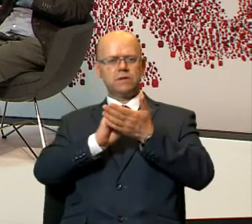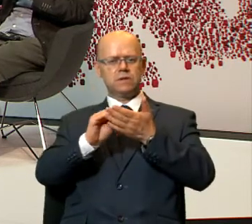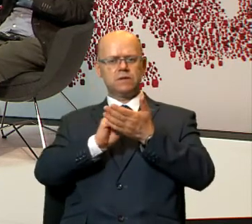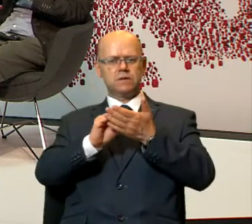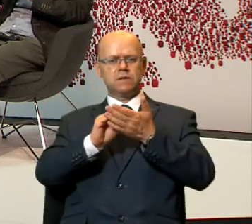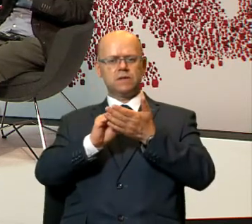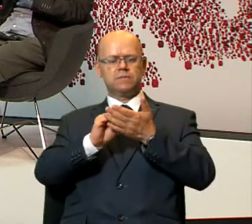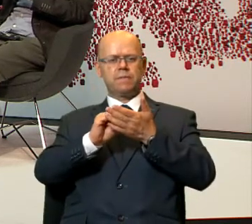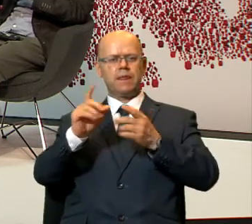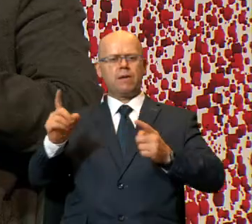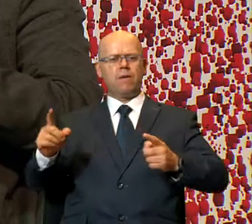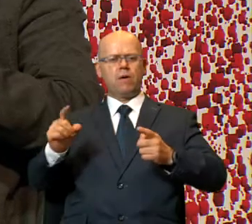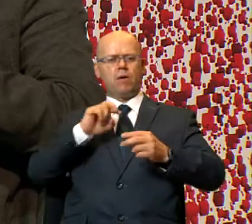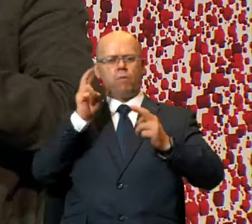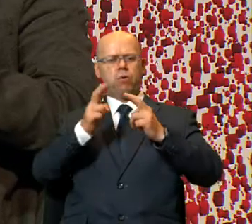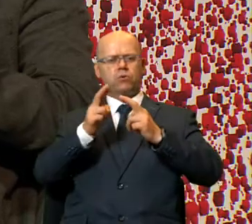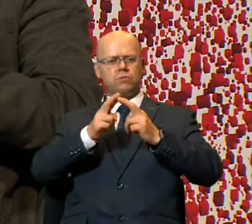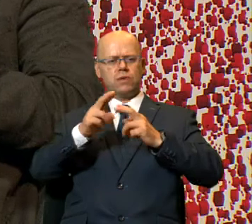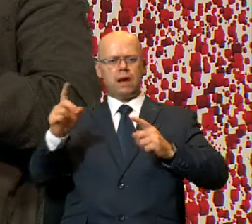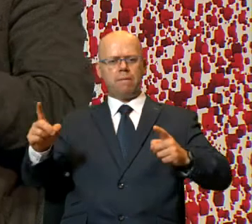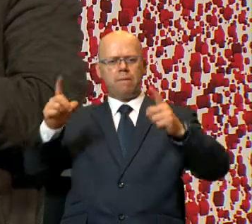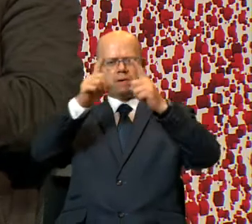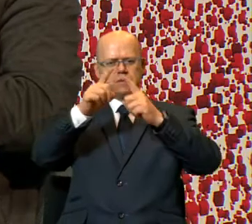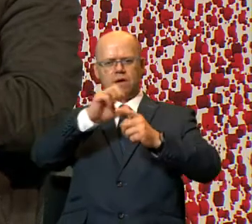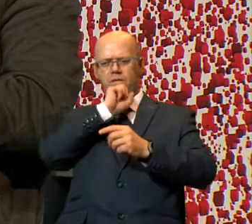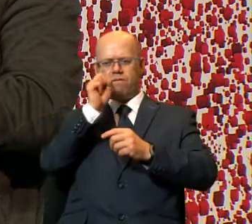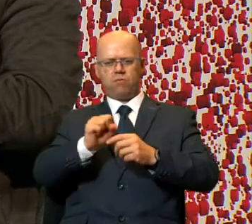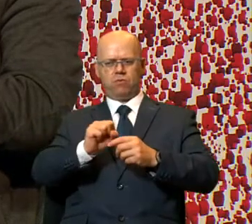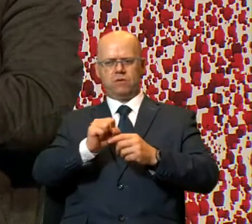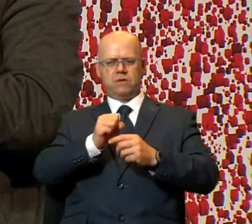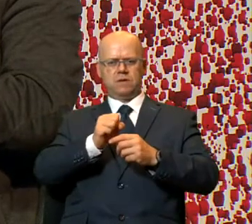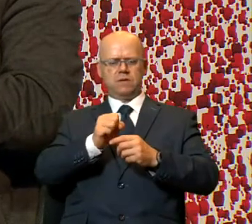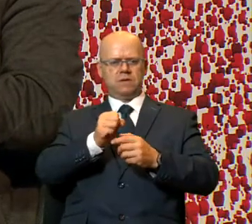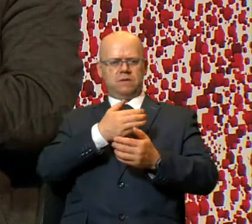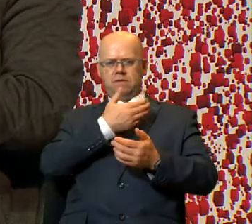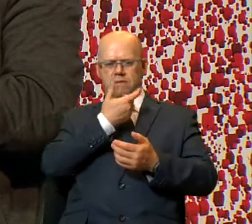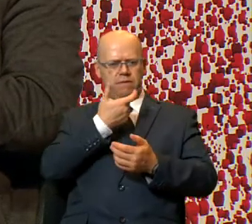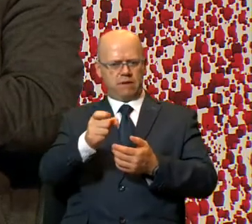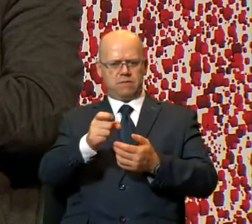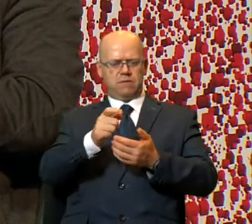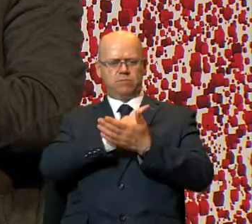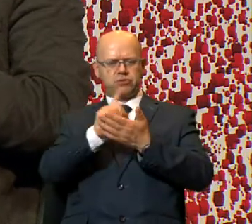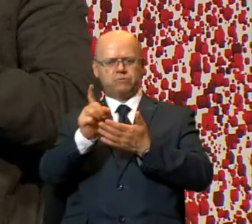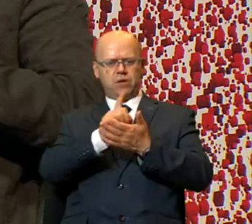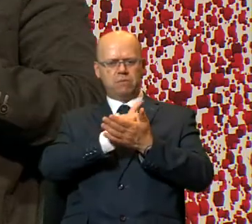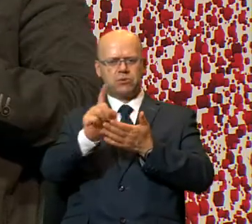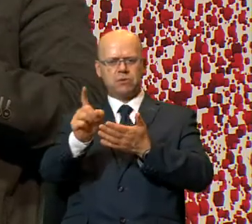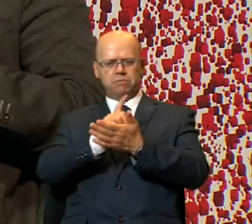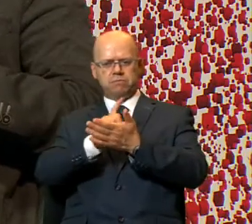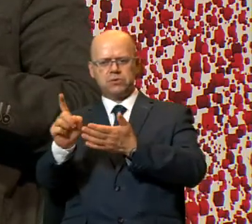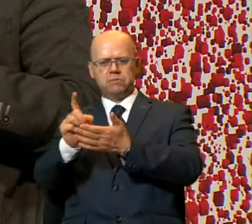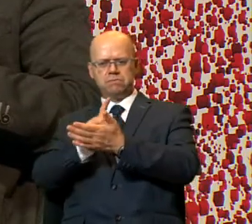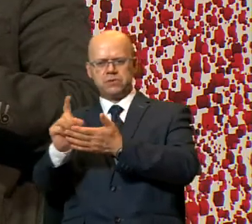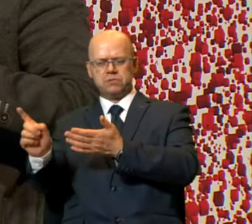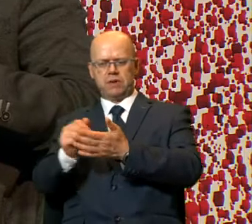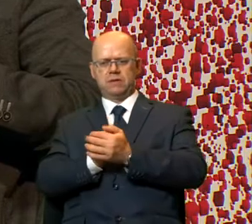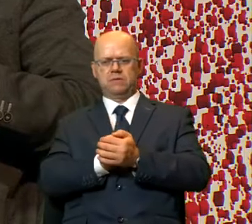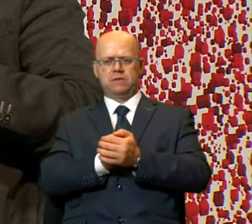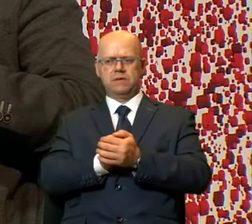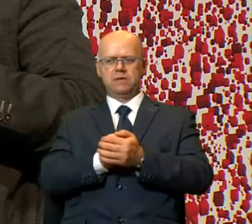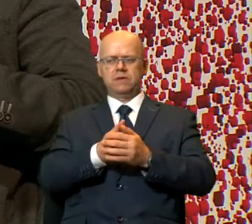porozumienia paryskie i były partii zielonych, nie było tam żadnego efektu i ciągle świat przyspieszał od 250 lat